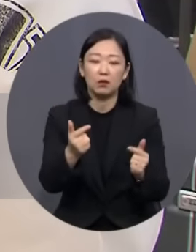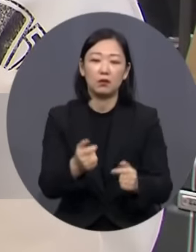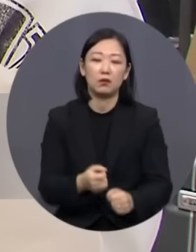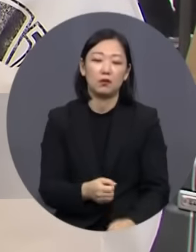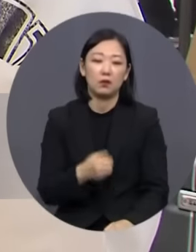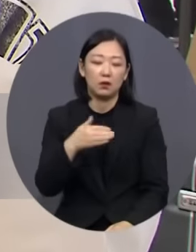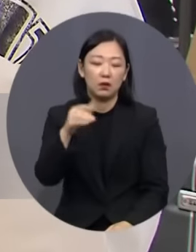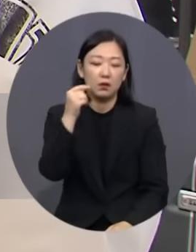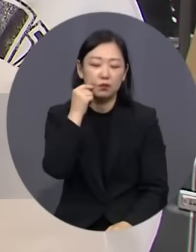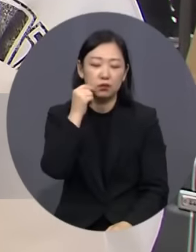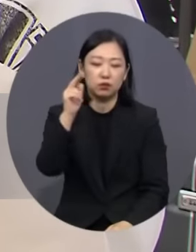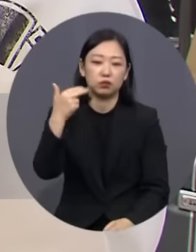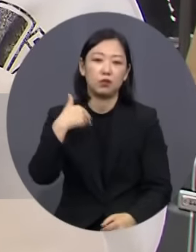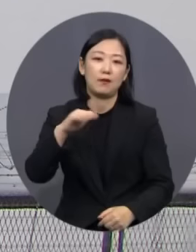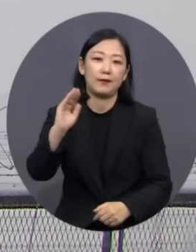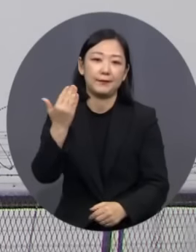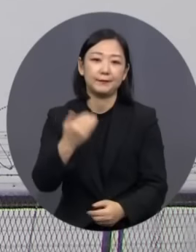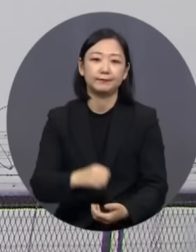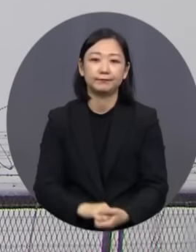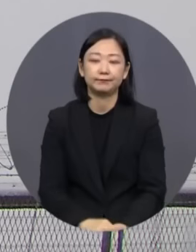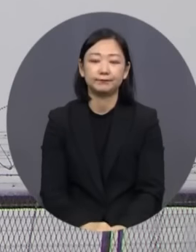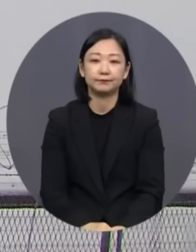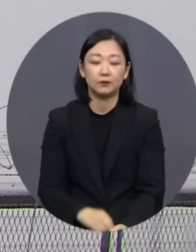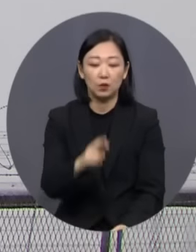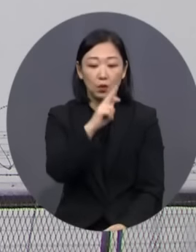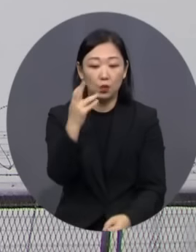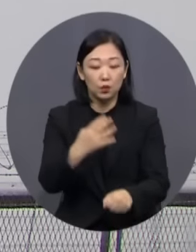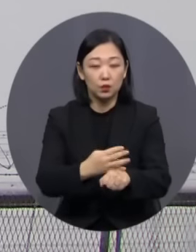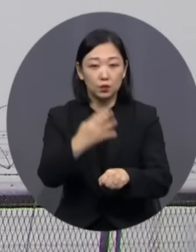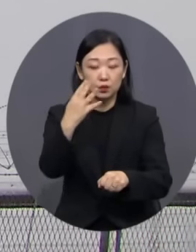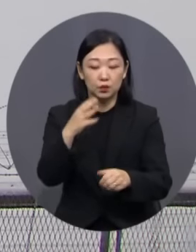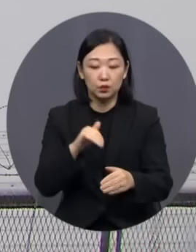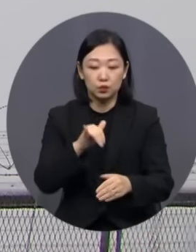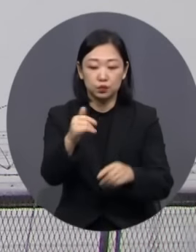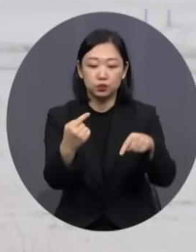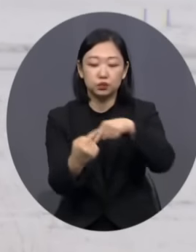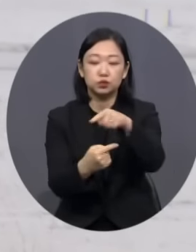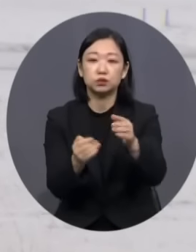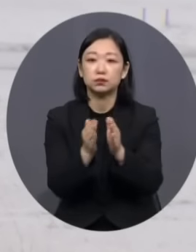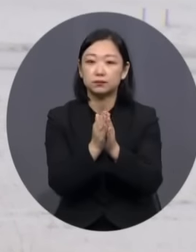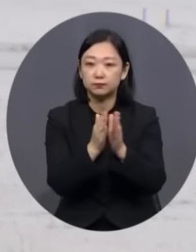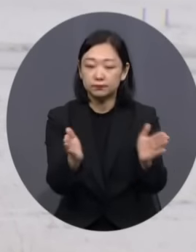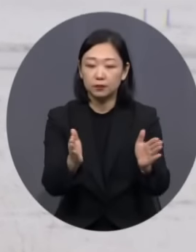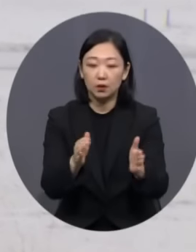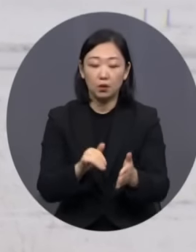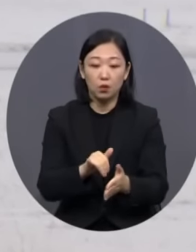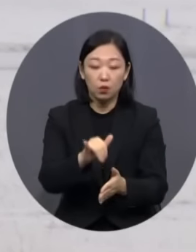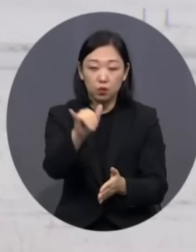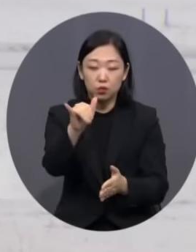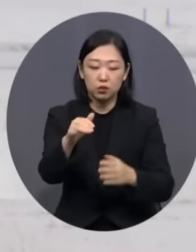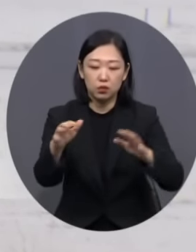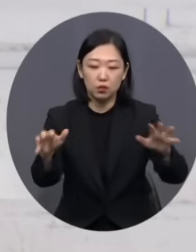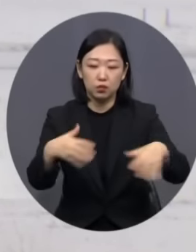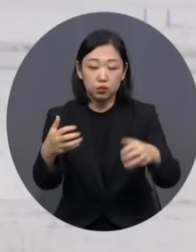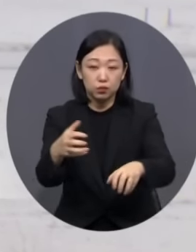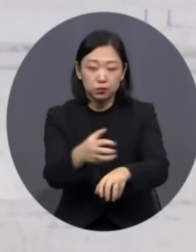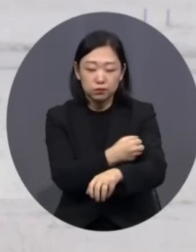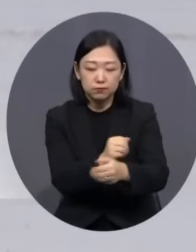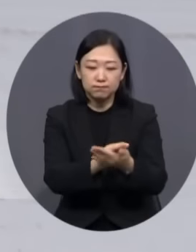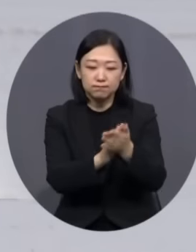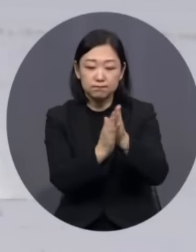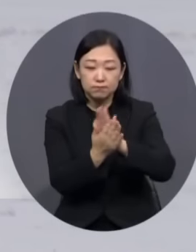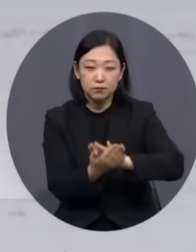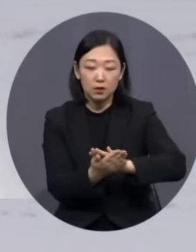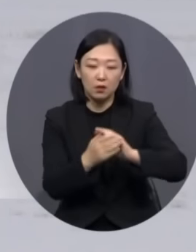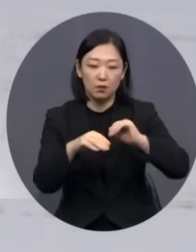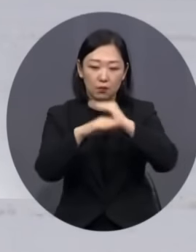못 가고 다시 돌아가는 길이에요. 오후 4시부터 항공기 운항이 재개됐고 공항에 내려졌던 강풍과 급변풍